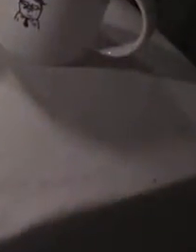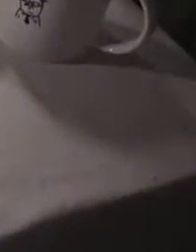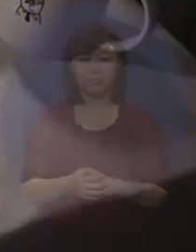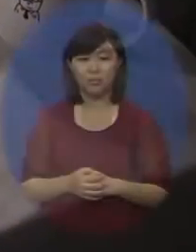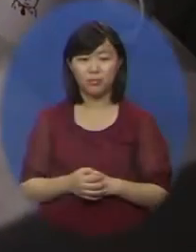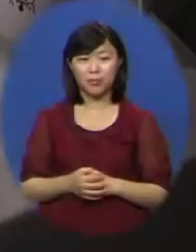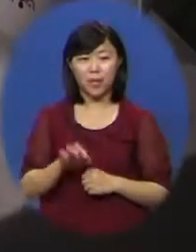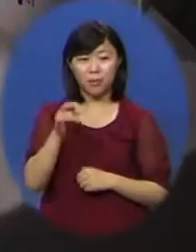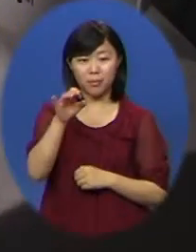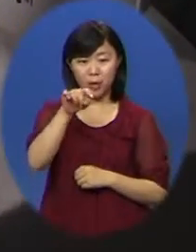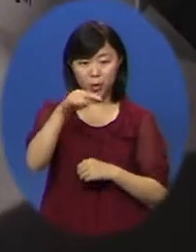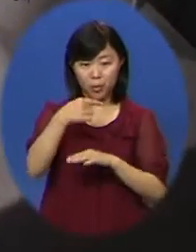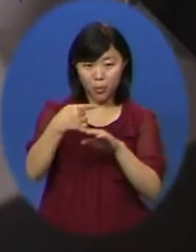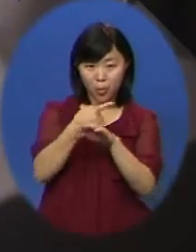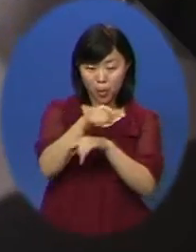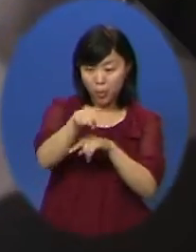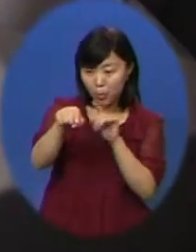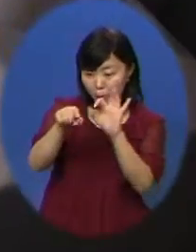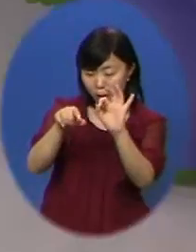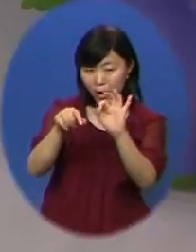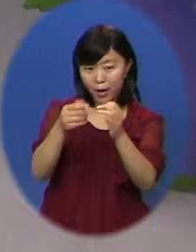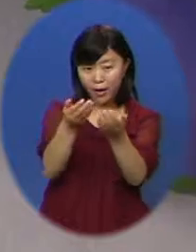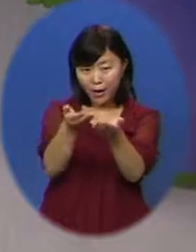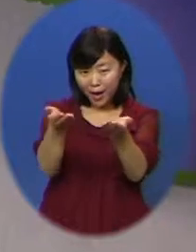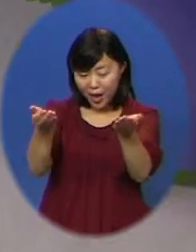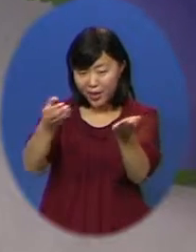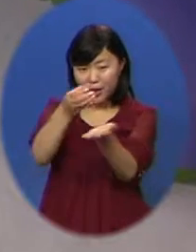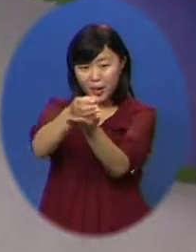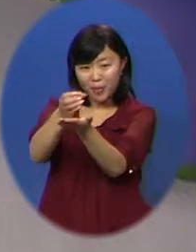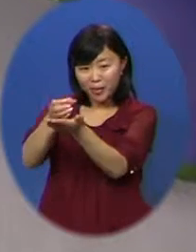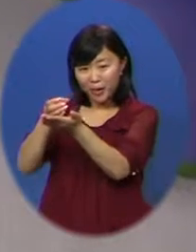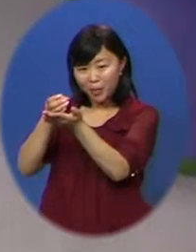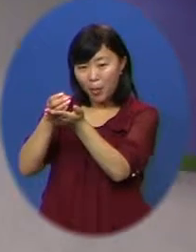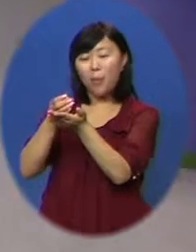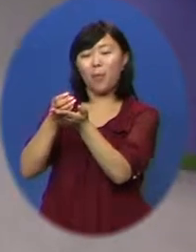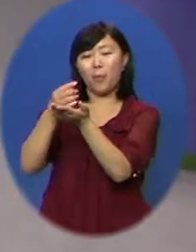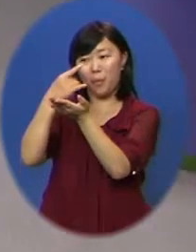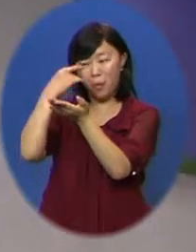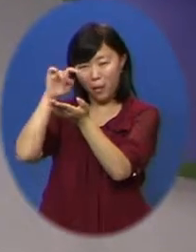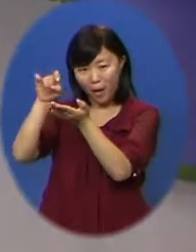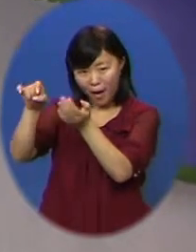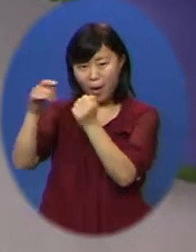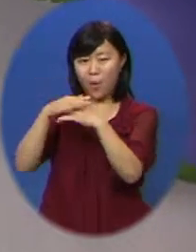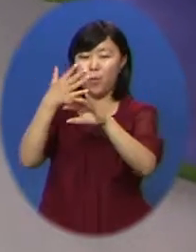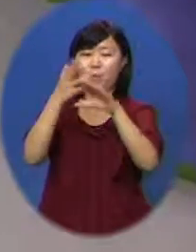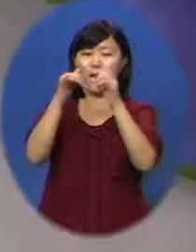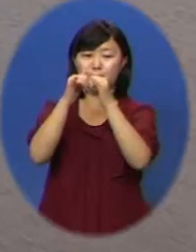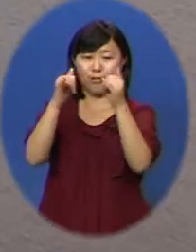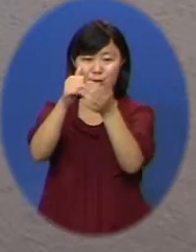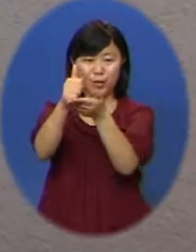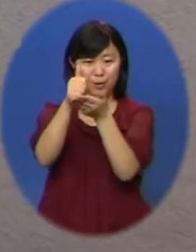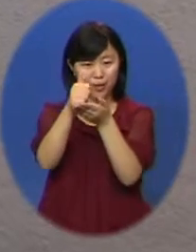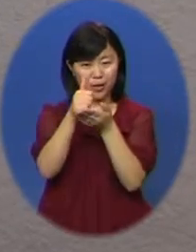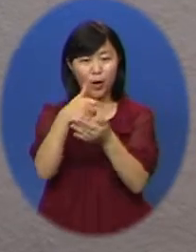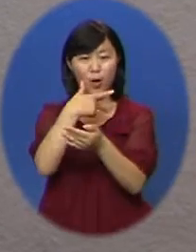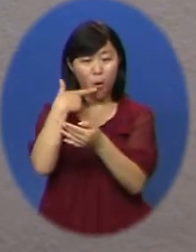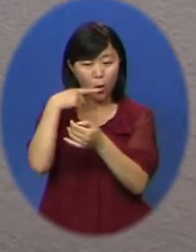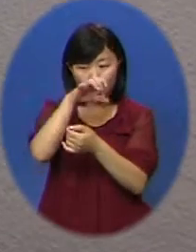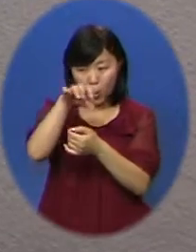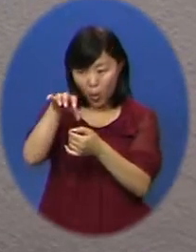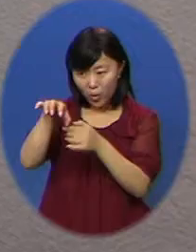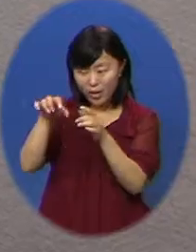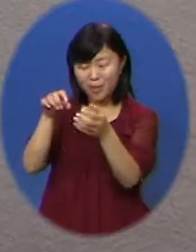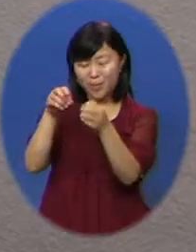메이커스 스튜디오를 나오니 그 앞에 가지런히 놓인 컵들이 눈길을 끌었다. 외국 손님들을 겨냥해 영어도 곳곳에